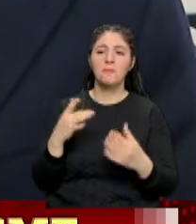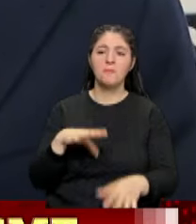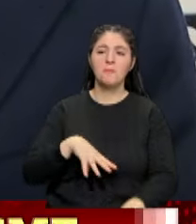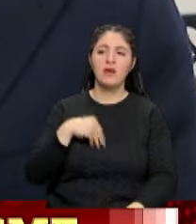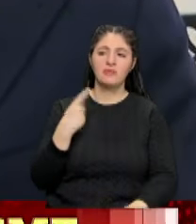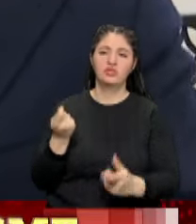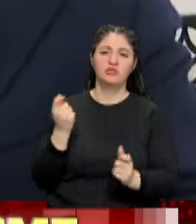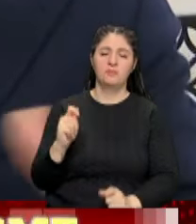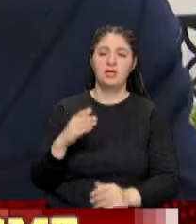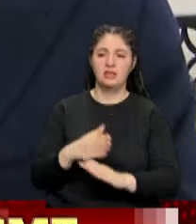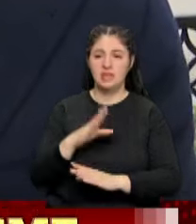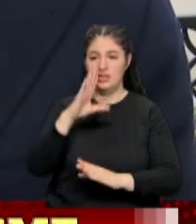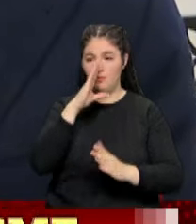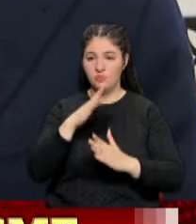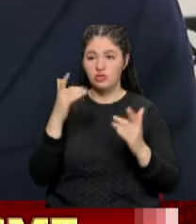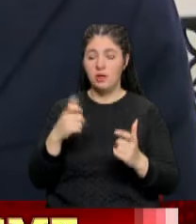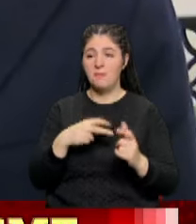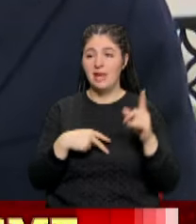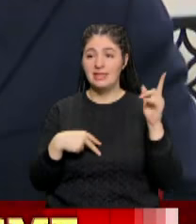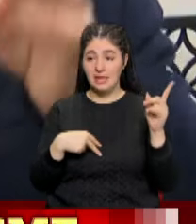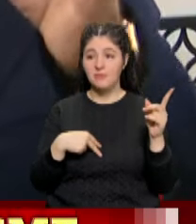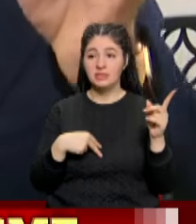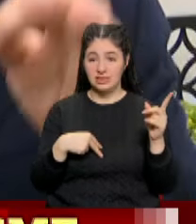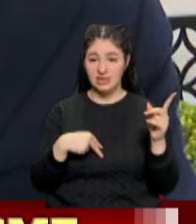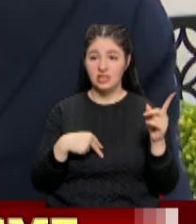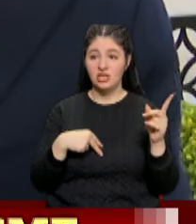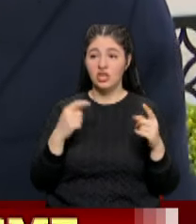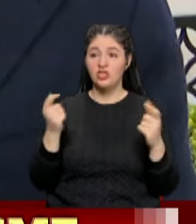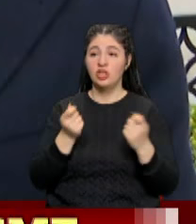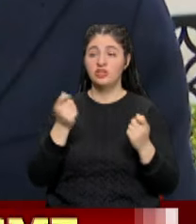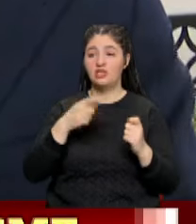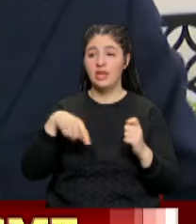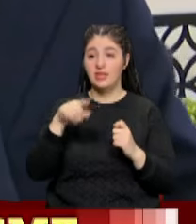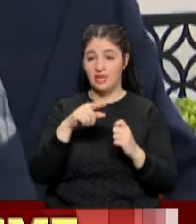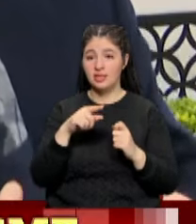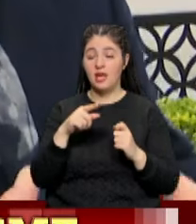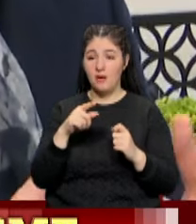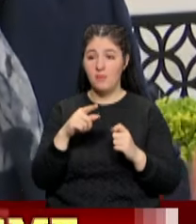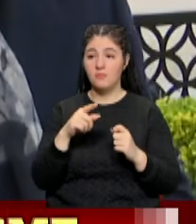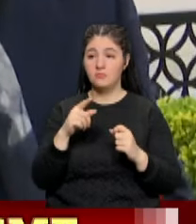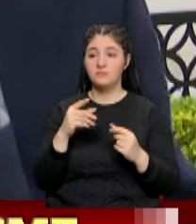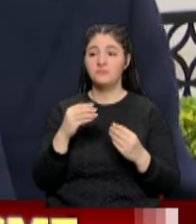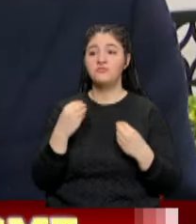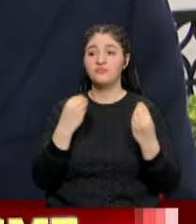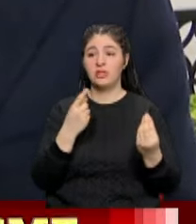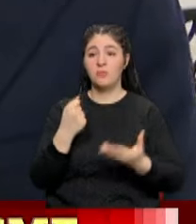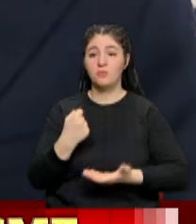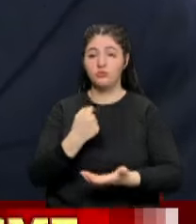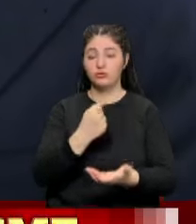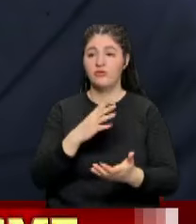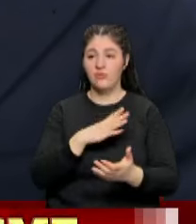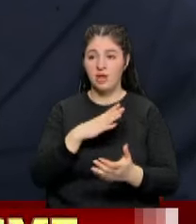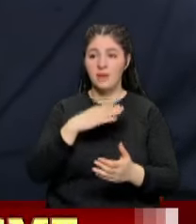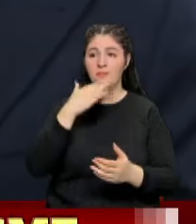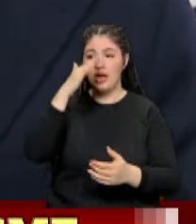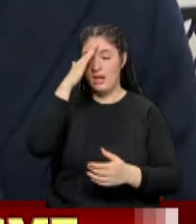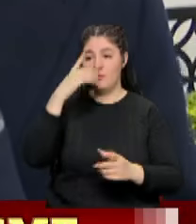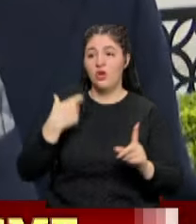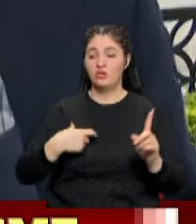bir iş yaptık aslında. İstanbul Büyükşehir Belediye'mizin çalışanlarına verilen bir bütçe var.